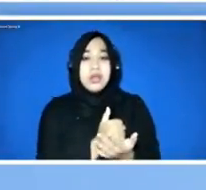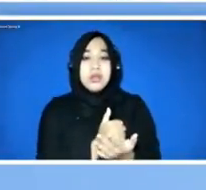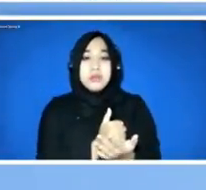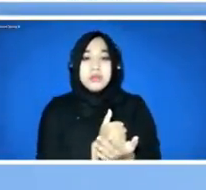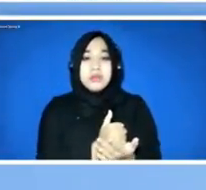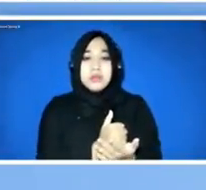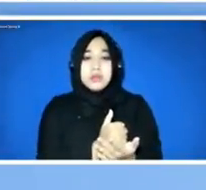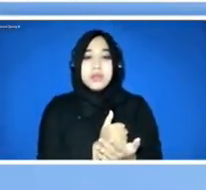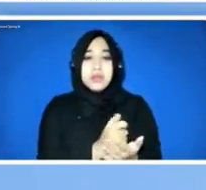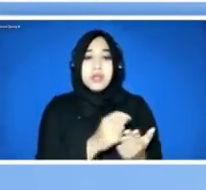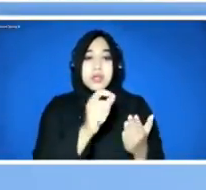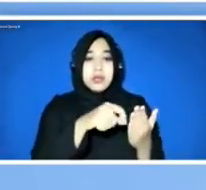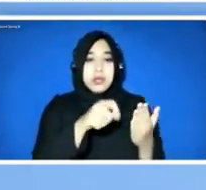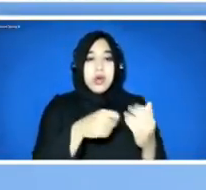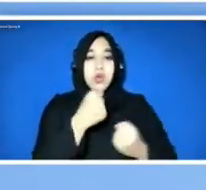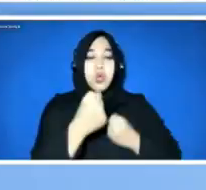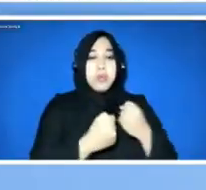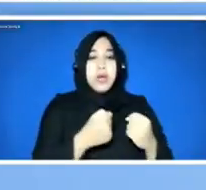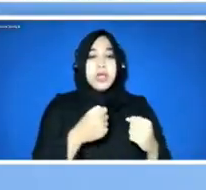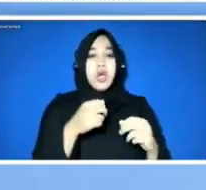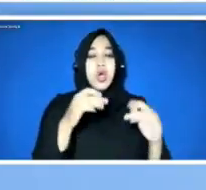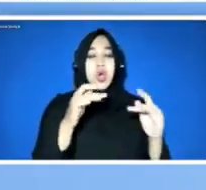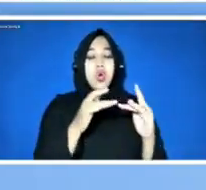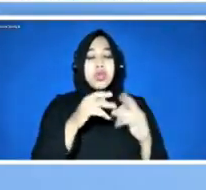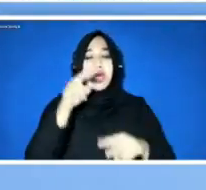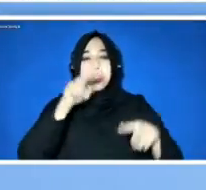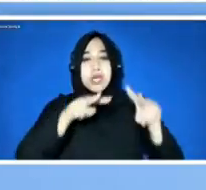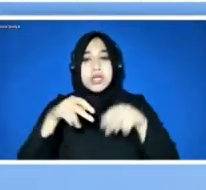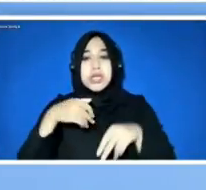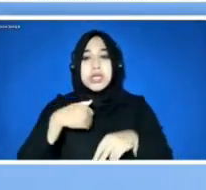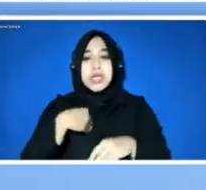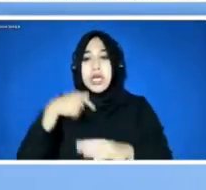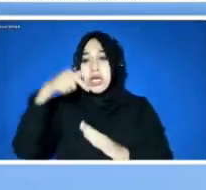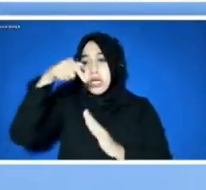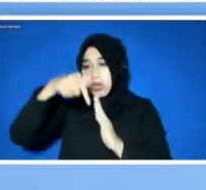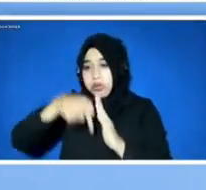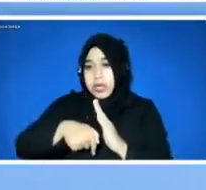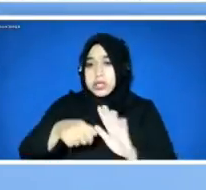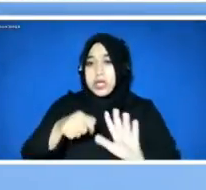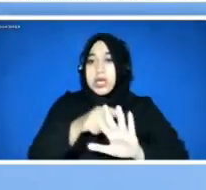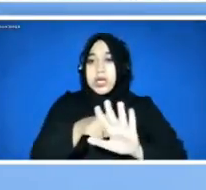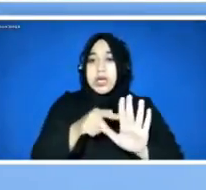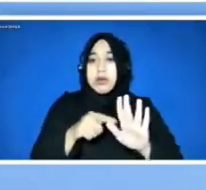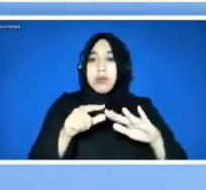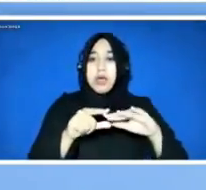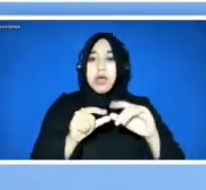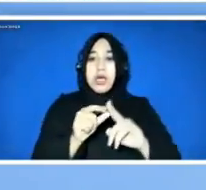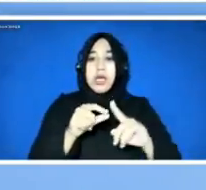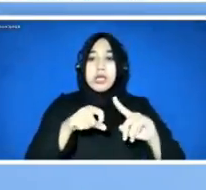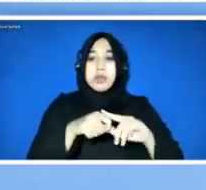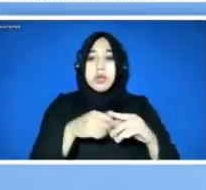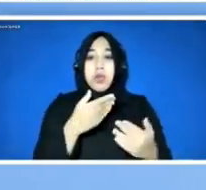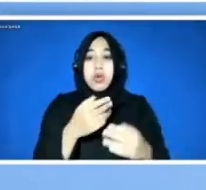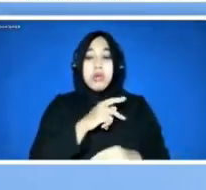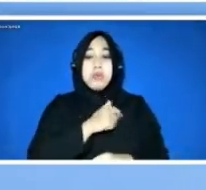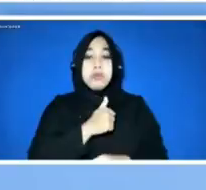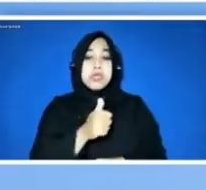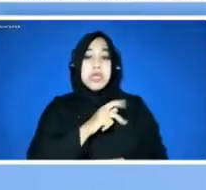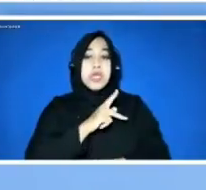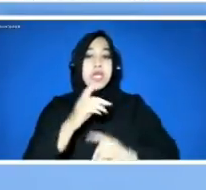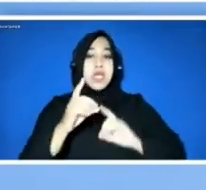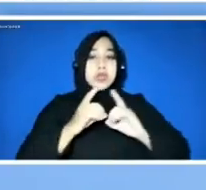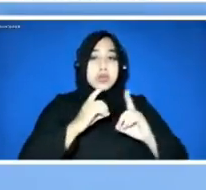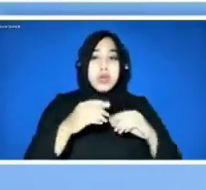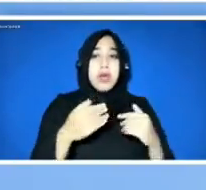dari upaya untuk melakukan kontak tracing. Saya mengidentifikasi 5 aspek yang mungkin bisa kita diskusikan. Pertama adalah